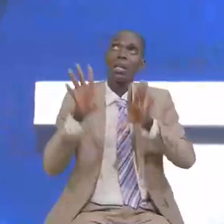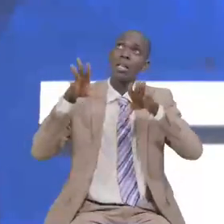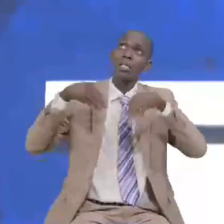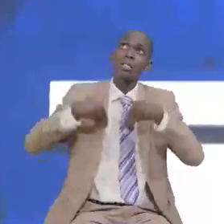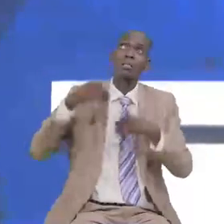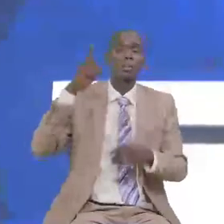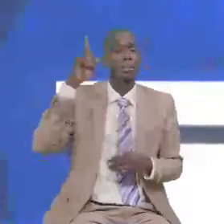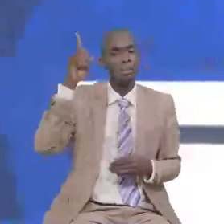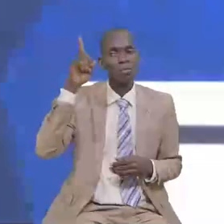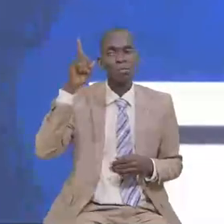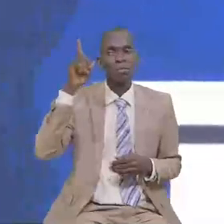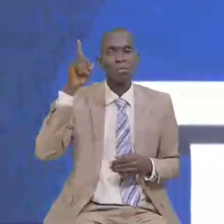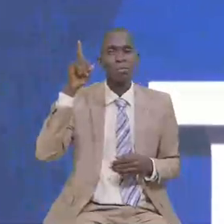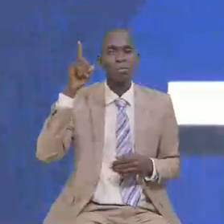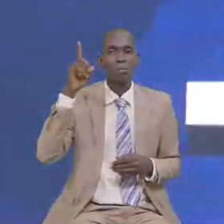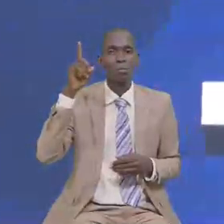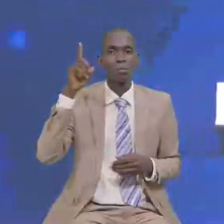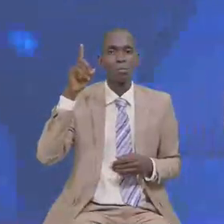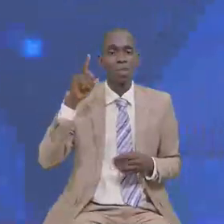à tous ceux qui l'ont reçu,